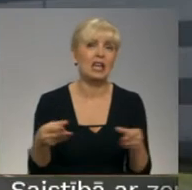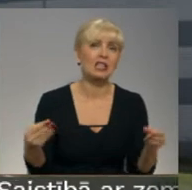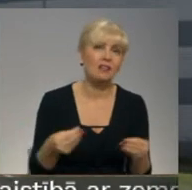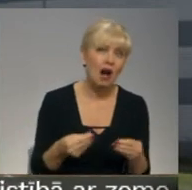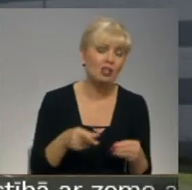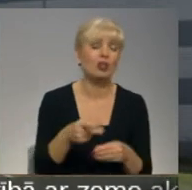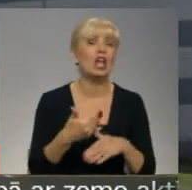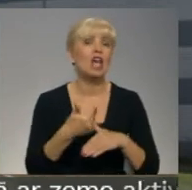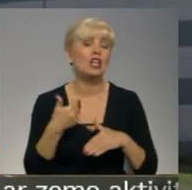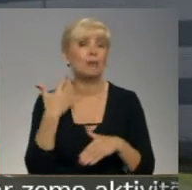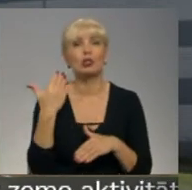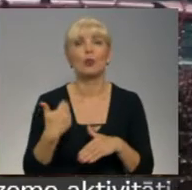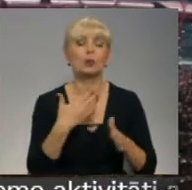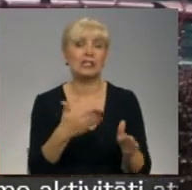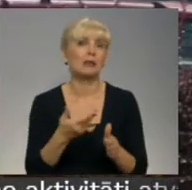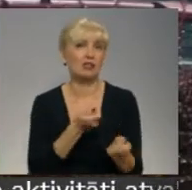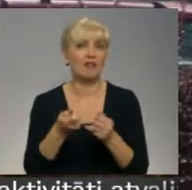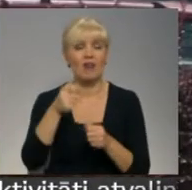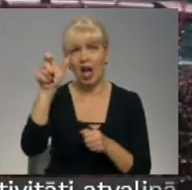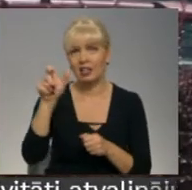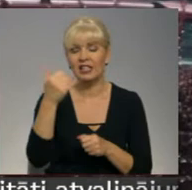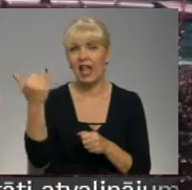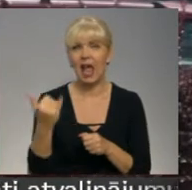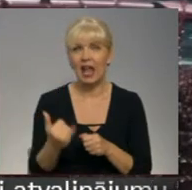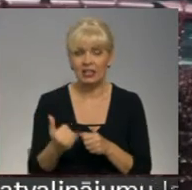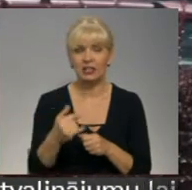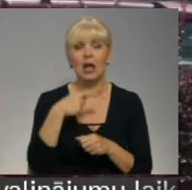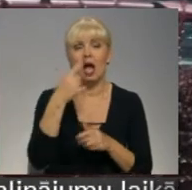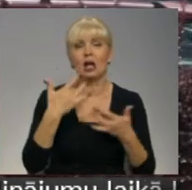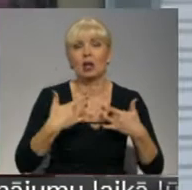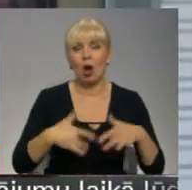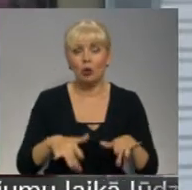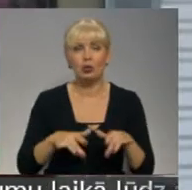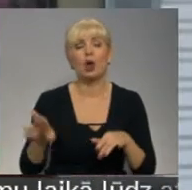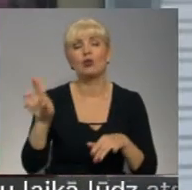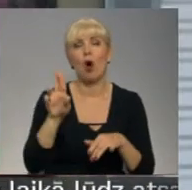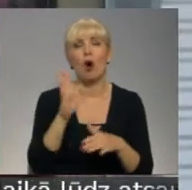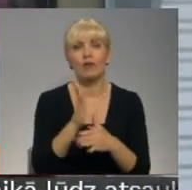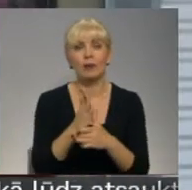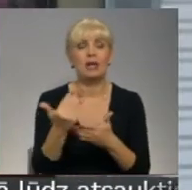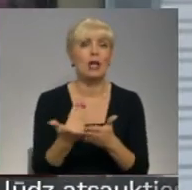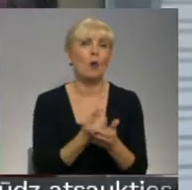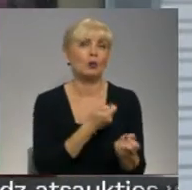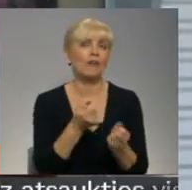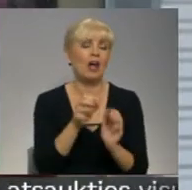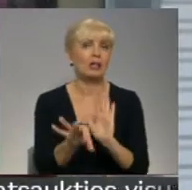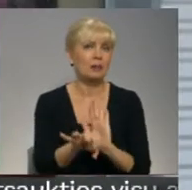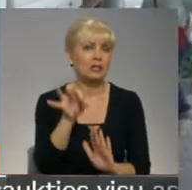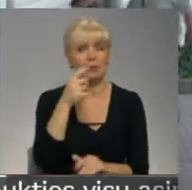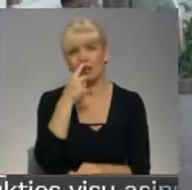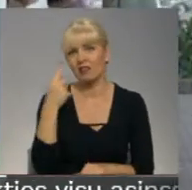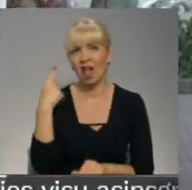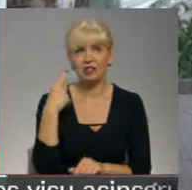Lai arī iepriekšējais Kuldīgas slimnīcas vadītājs Ivars Eglītis darbu uzteica jau pērnā gada nogalē, jaunu vadību izdevies izraudzīties tikai